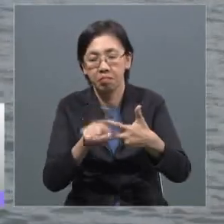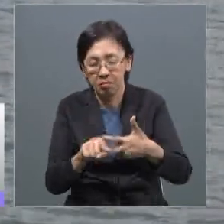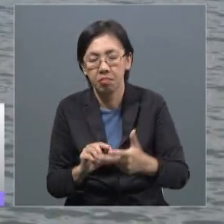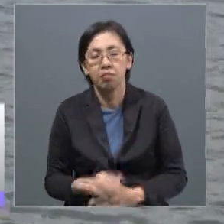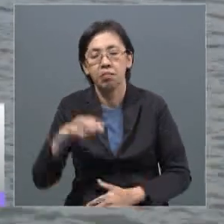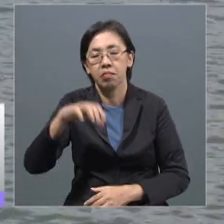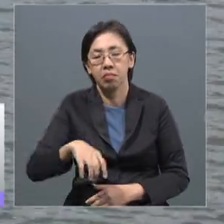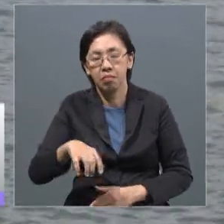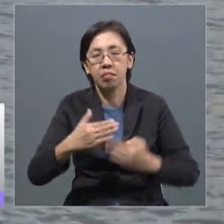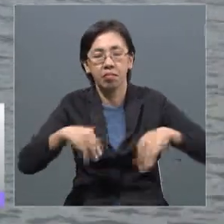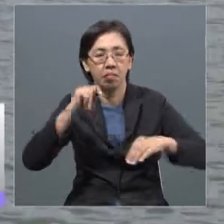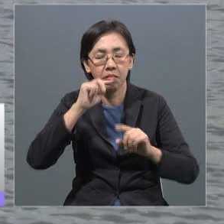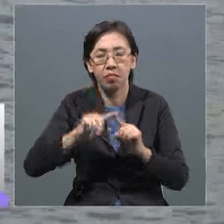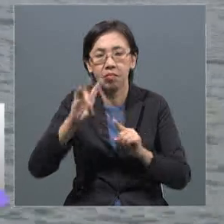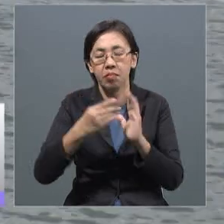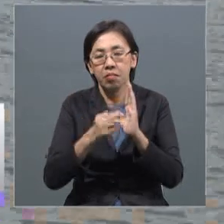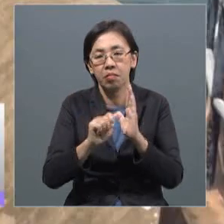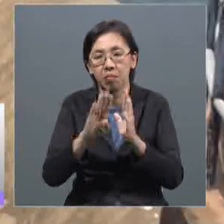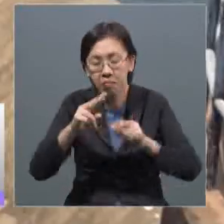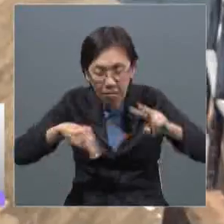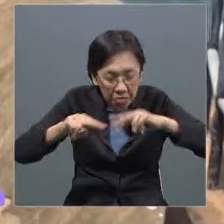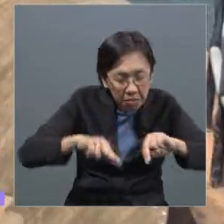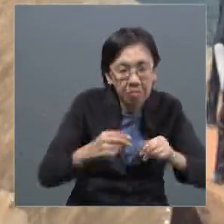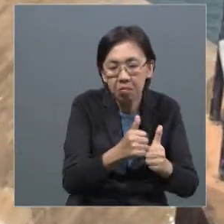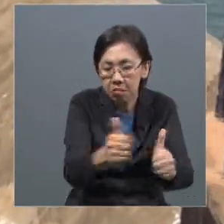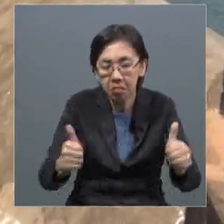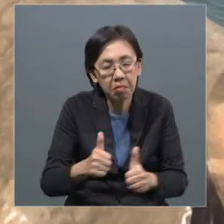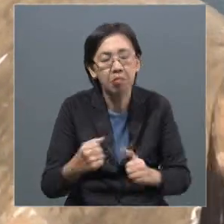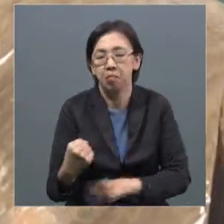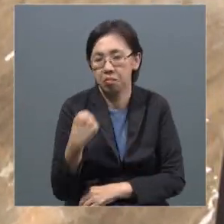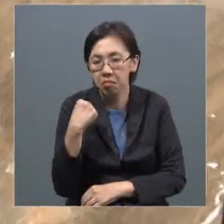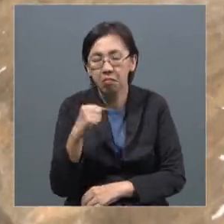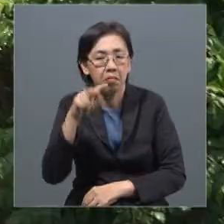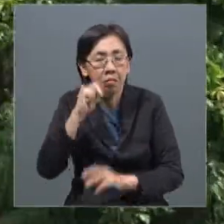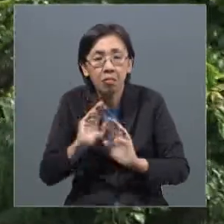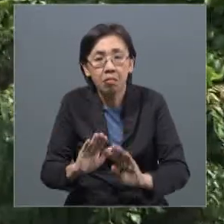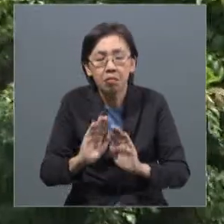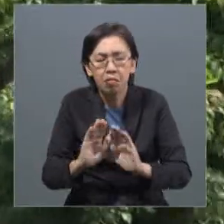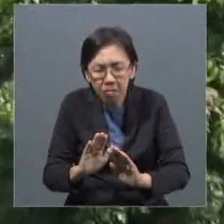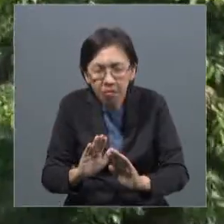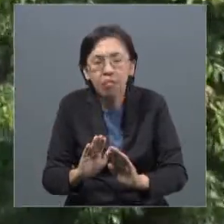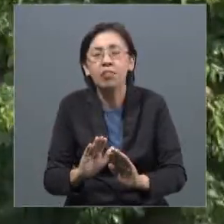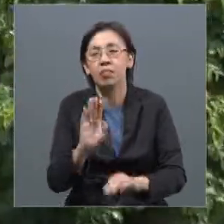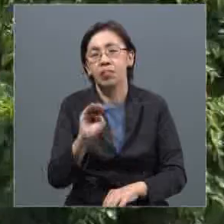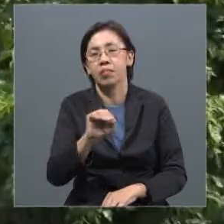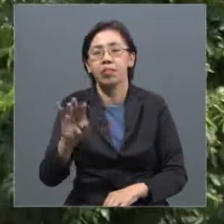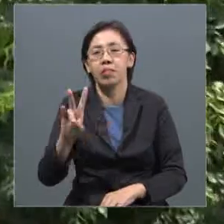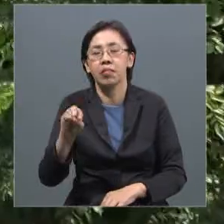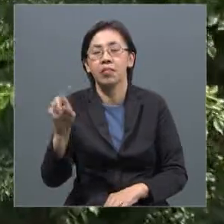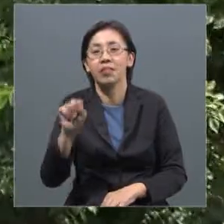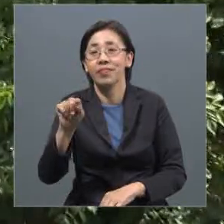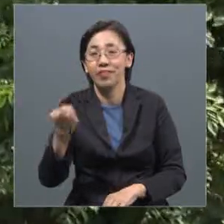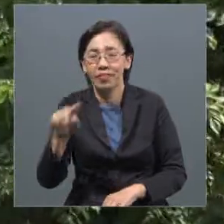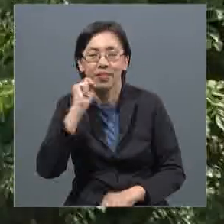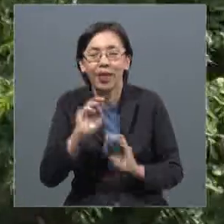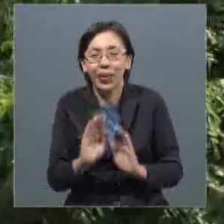ที่ 7อุบลราชธานีรับรองว่ามีความมั่นคงแข็งแรงส่วนปริมาณการกักเก็บน้ำยังอยู่ในระดับ40-70ยังอยู่